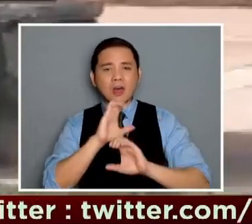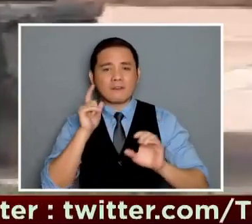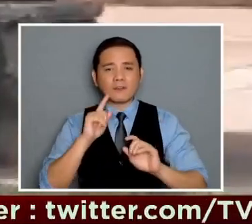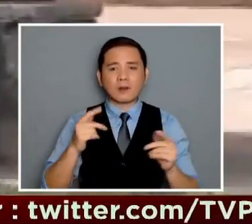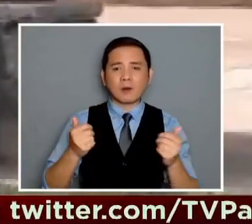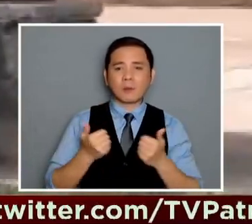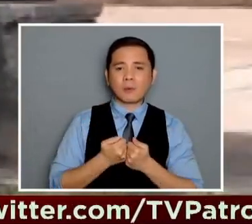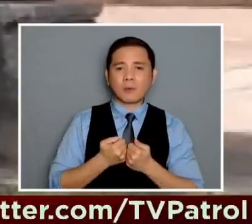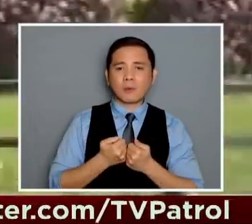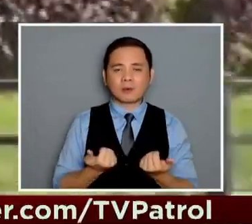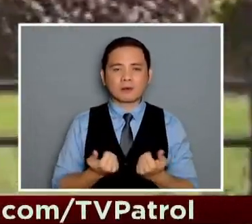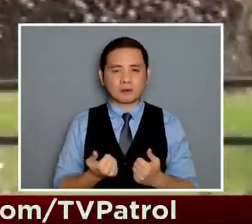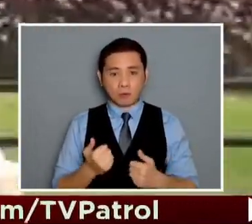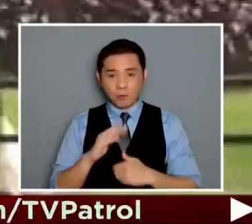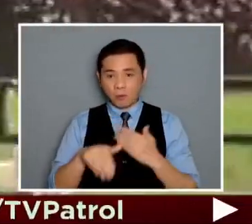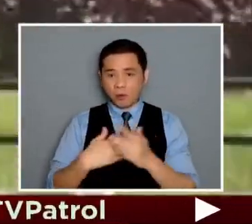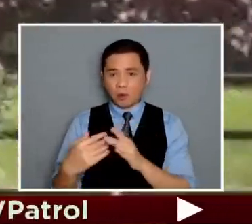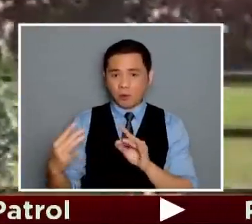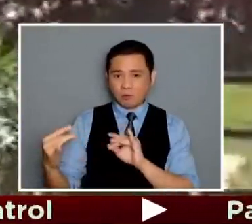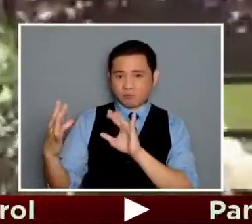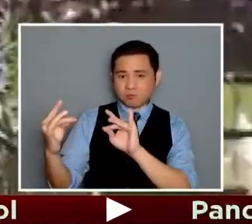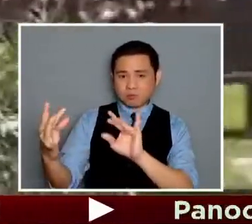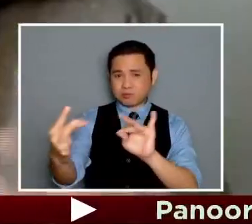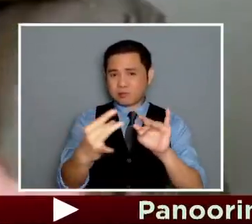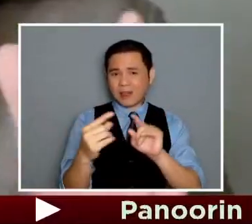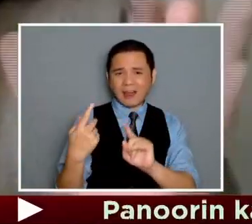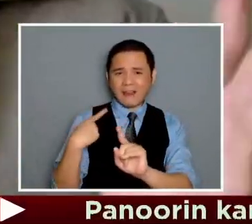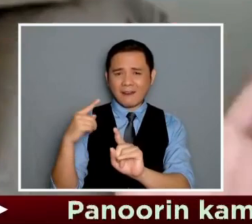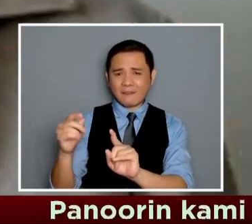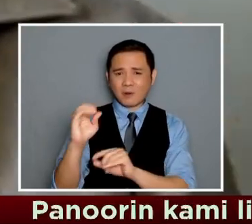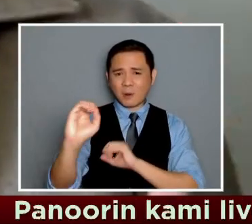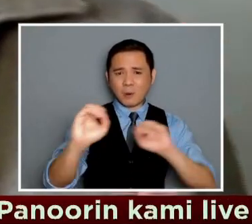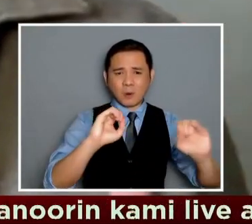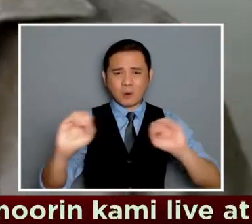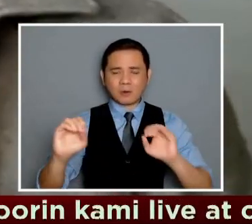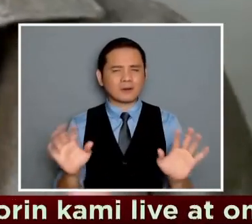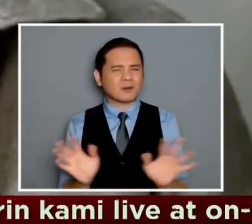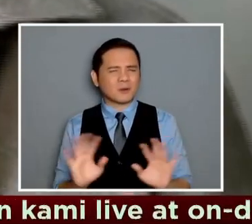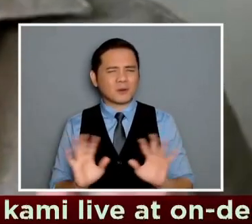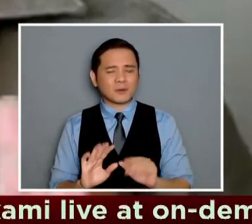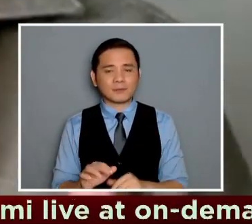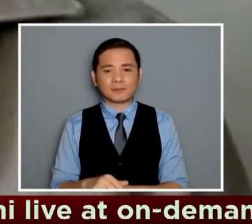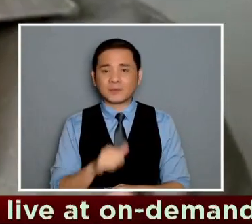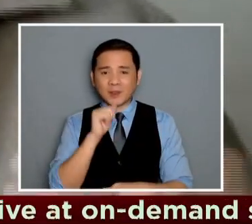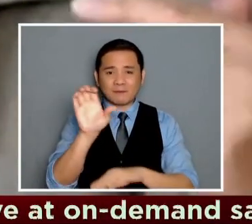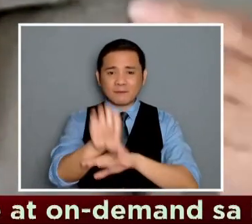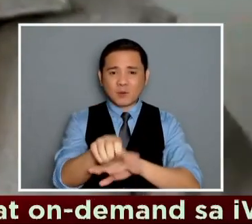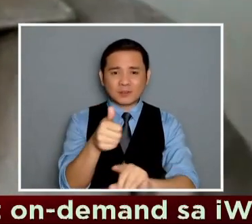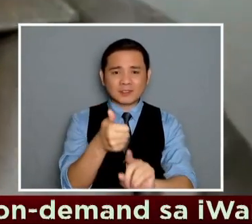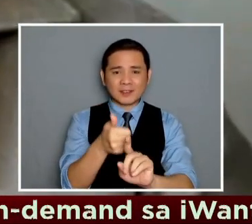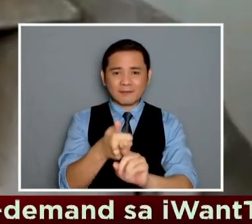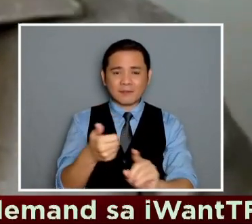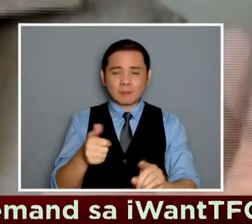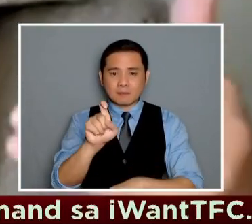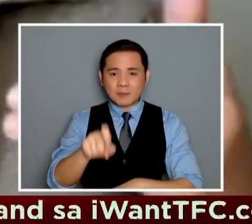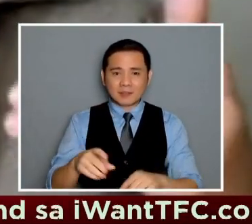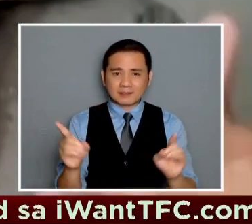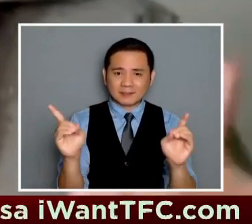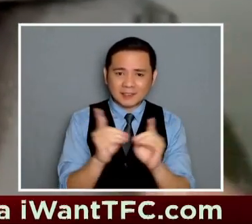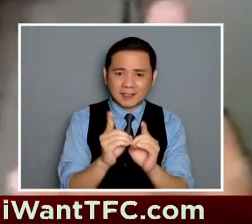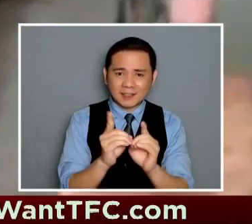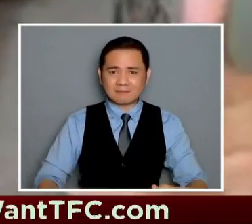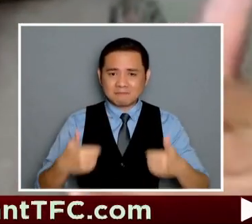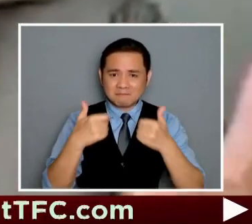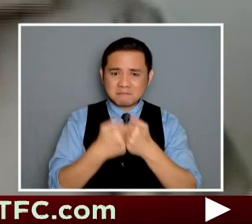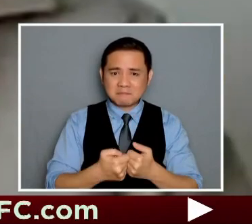ng kakilala ay may significant other na. Don't force yourself. No one's stressing you. But pag Valentine's Day, dapat may ka-date ka. Pag Valentine's